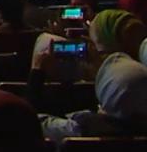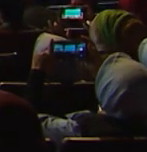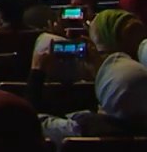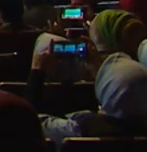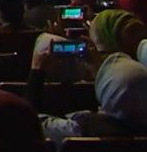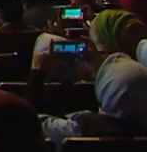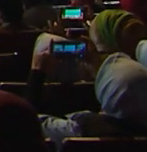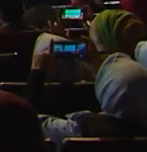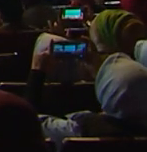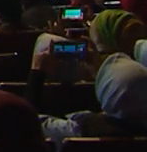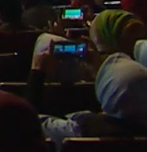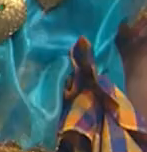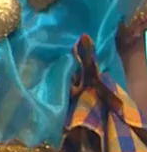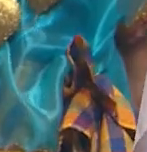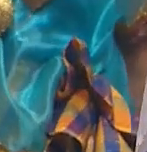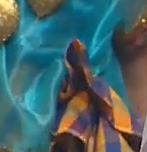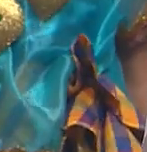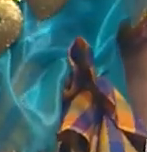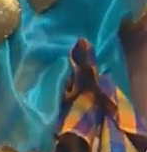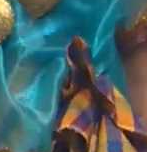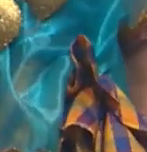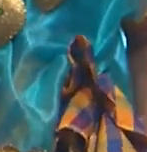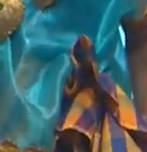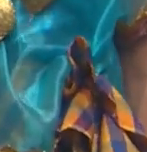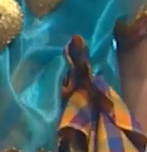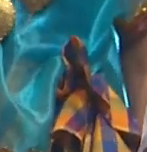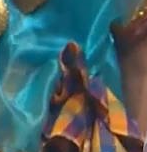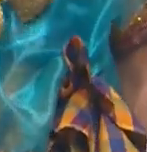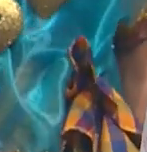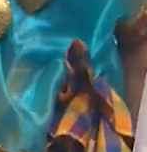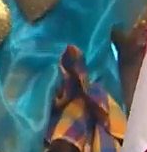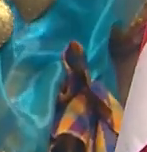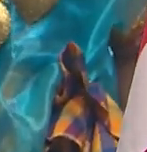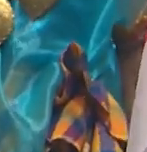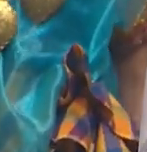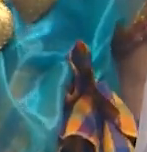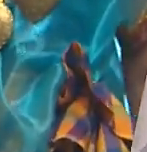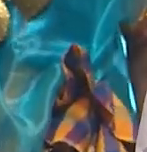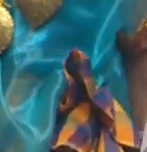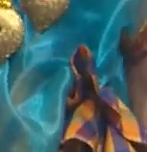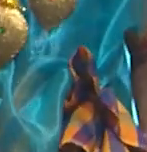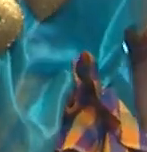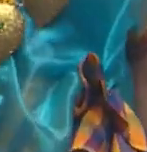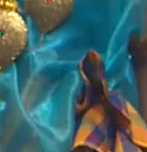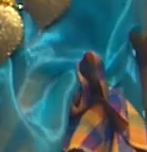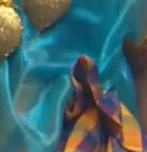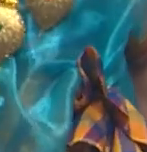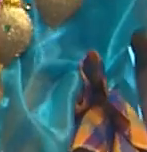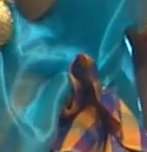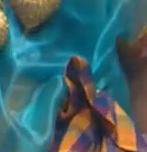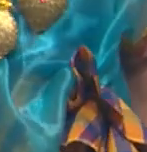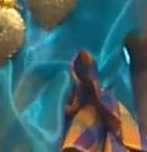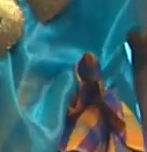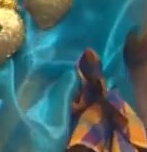saatnya meraih mimpimu Arahkan pandangan ke depan